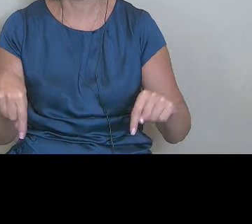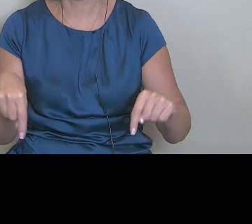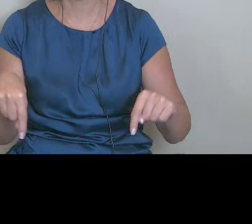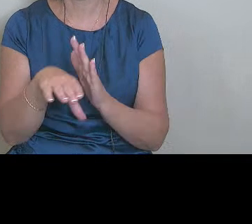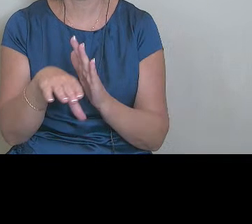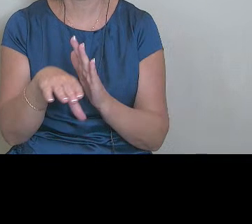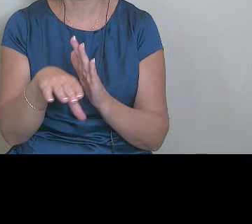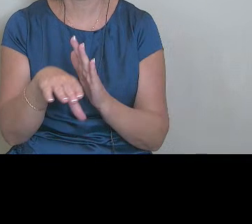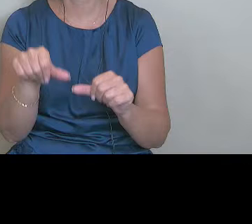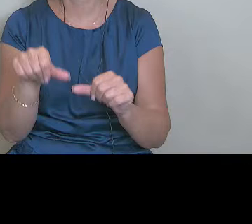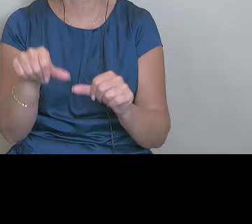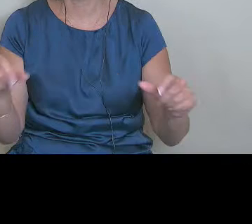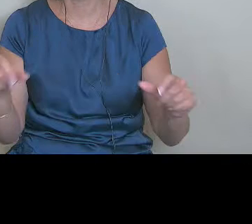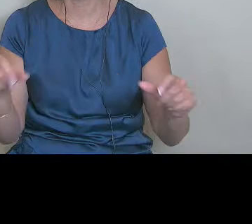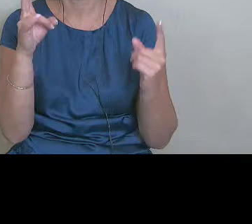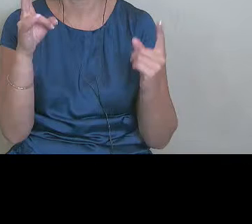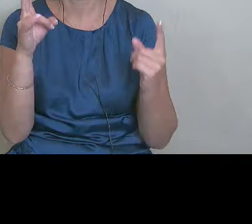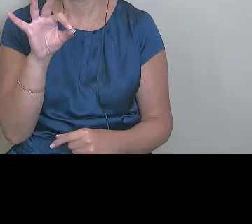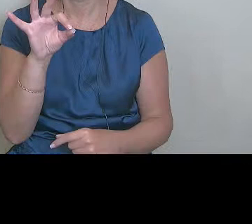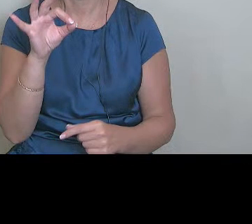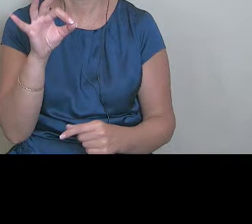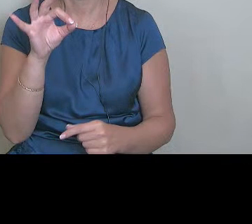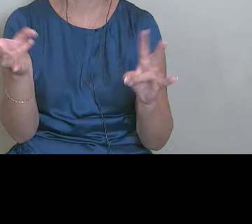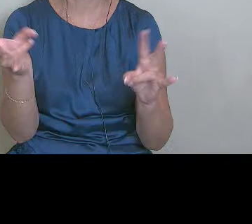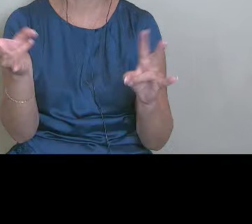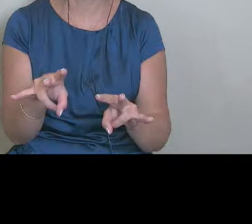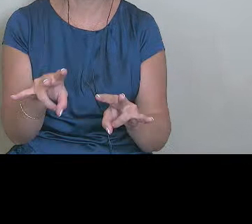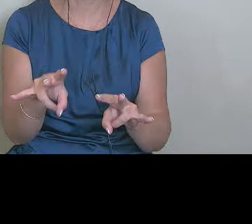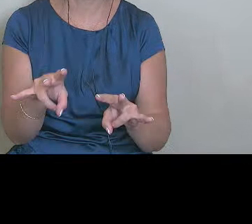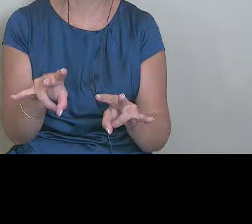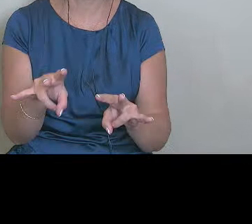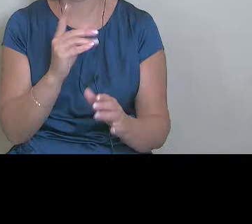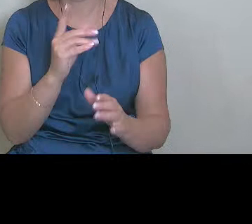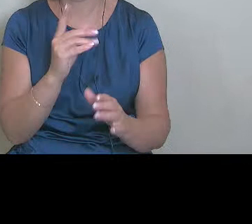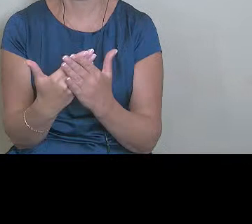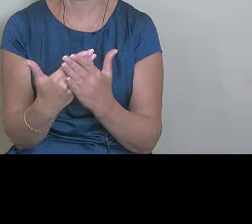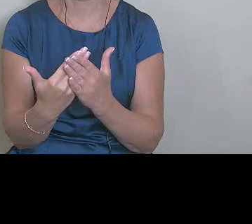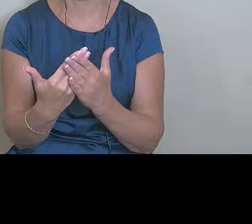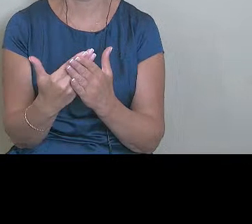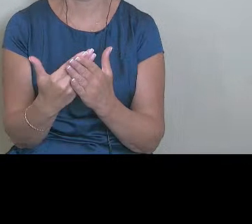комісій, звичайно, залишився десь близько місяця.